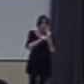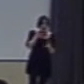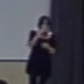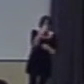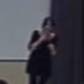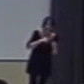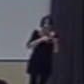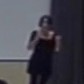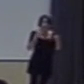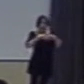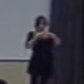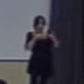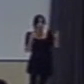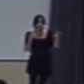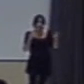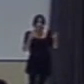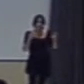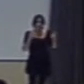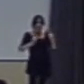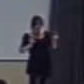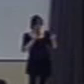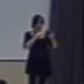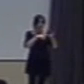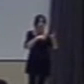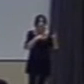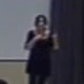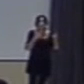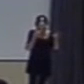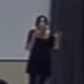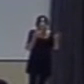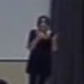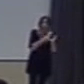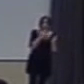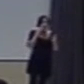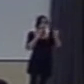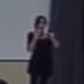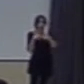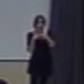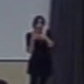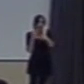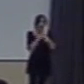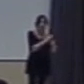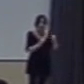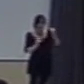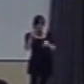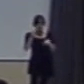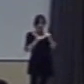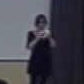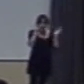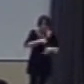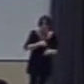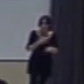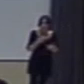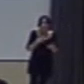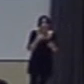estructures, de les dinàmiques doncs de risc social, de vulnerabilitat, d'exclusió, de desigualtat que existeixen. No?